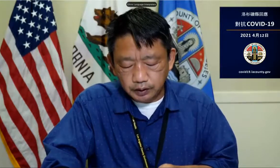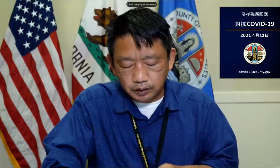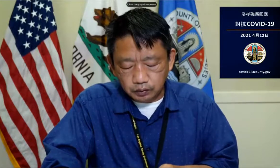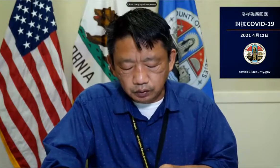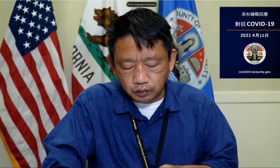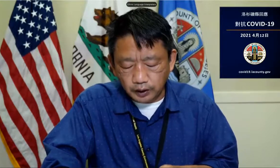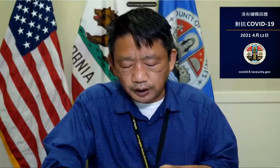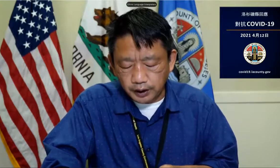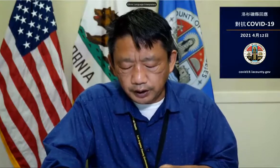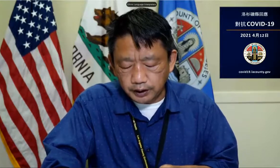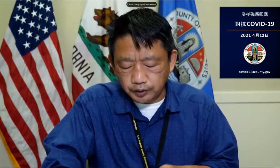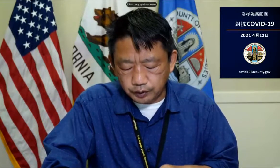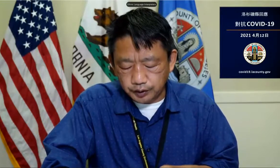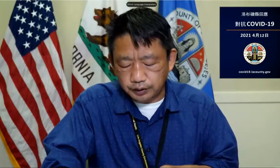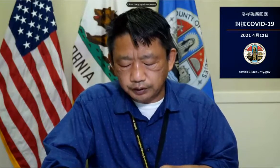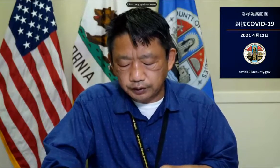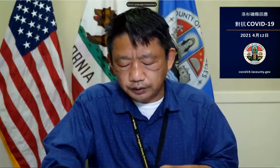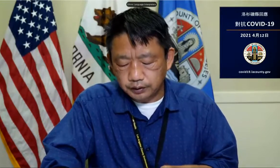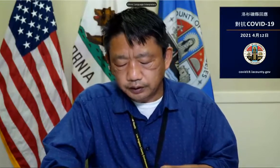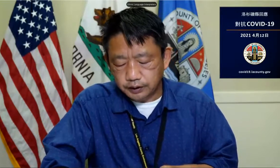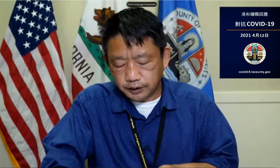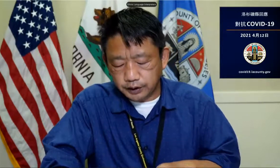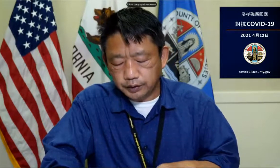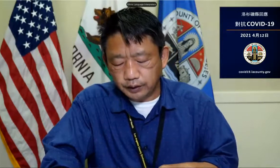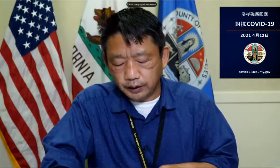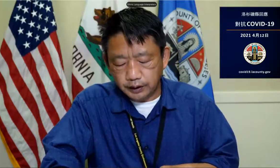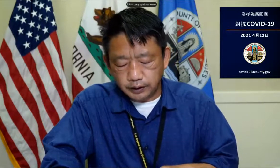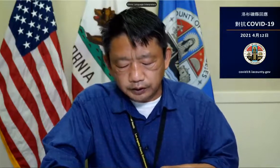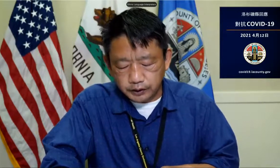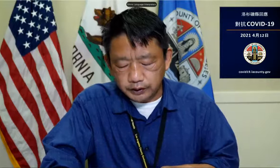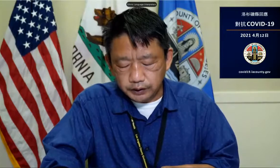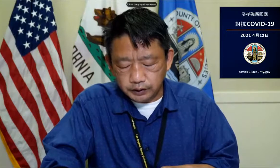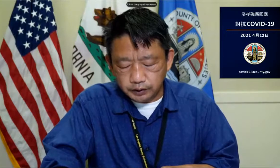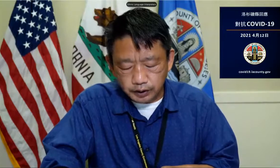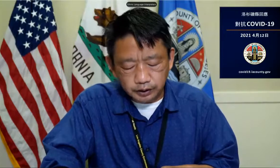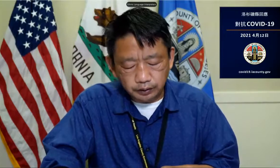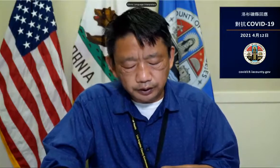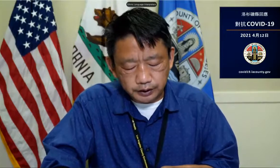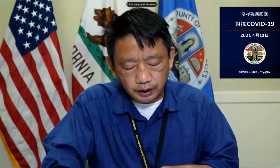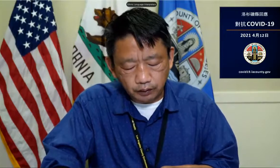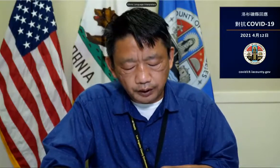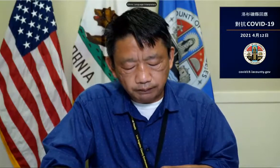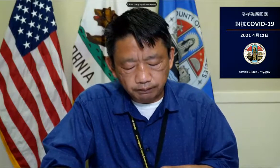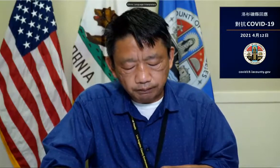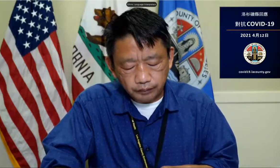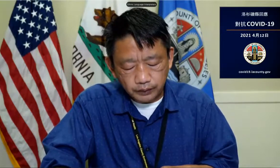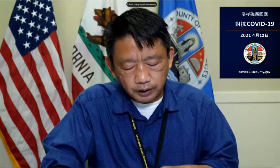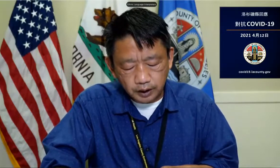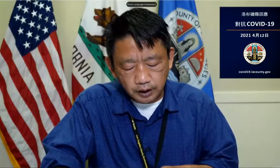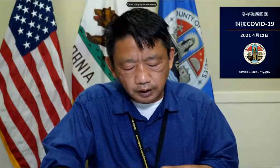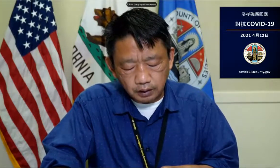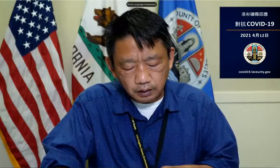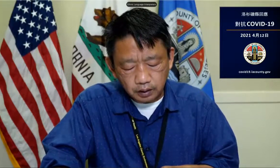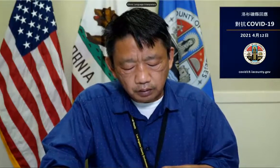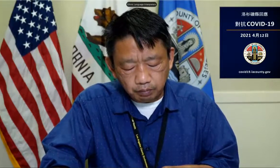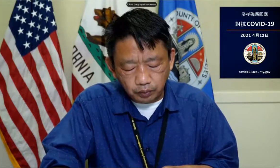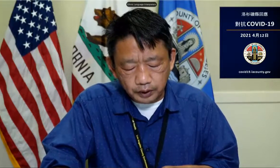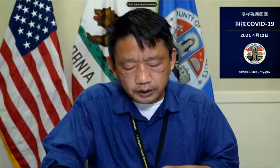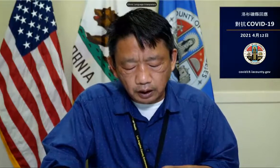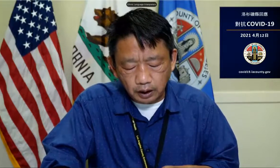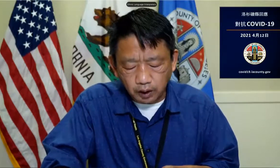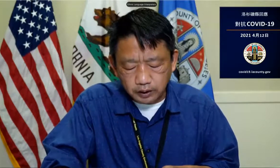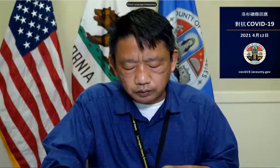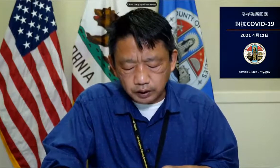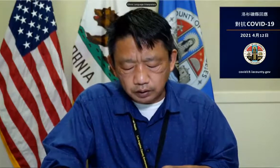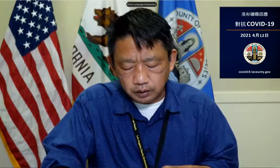会。如果你一定要举行室内聚会，请遵守以下规定：第一，不